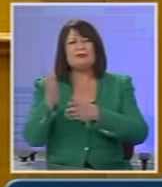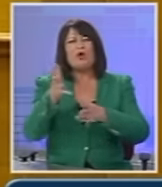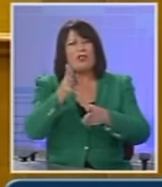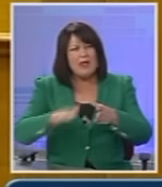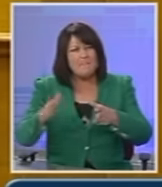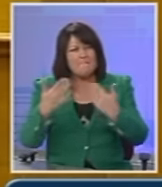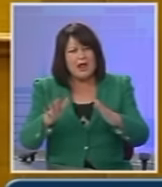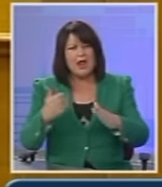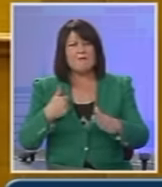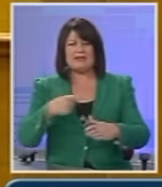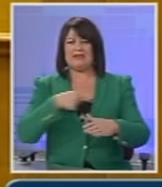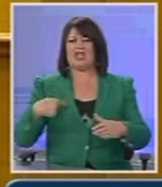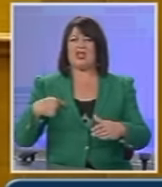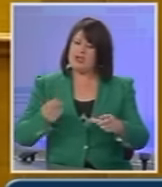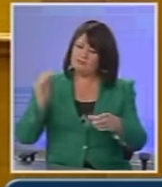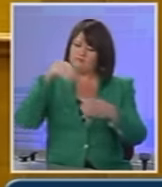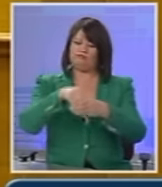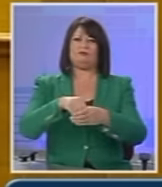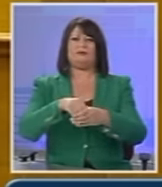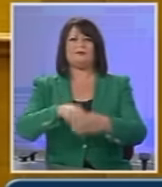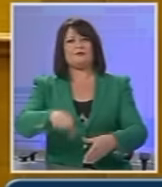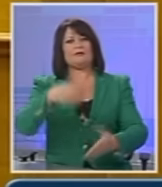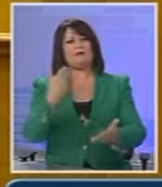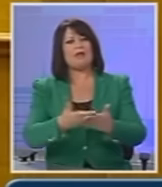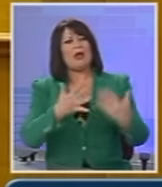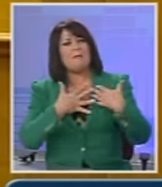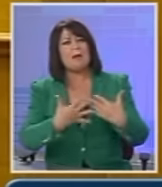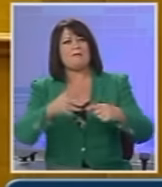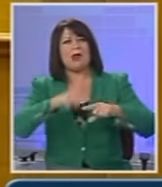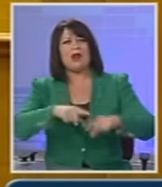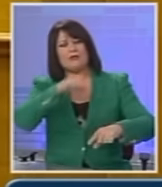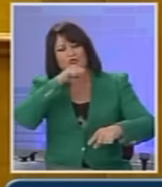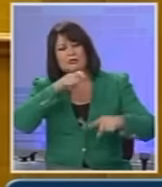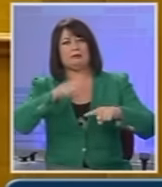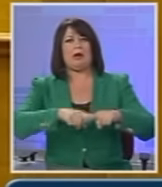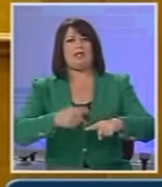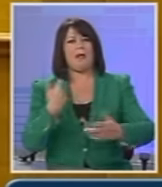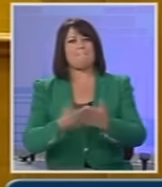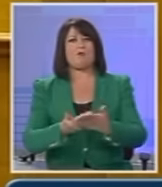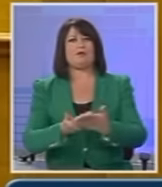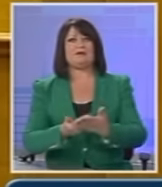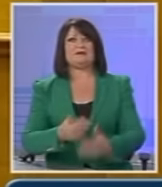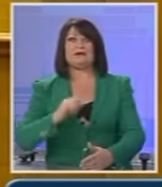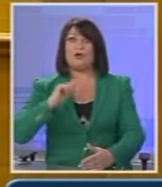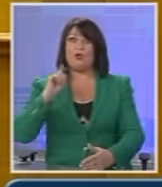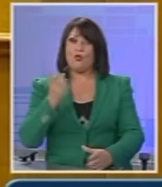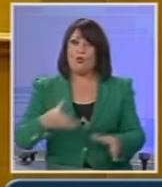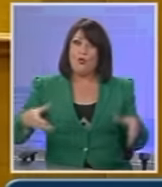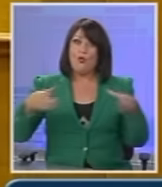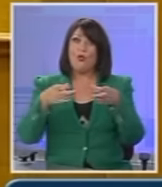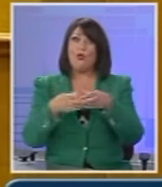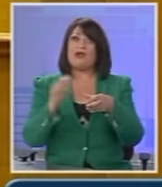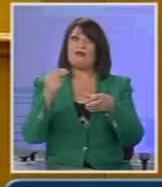κάνατε. Πατριωτισμό και υπευθυνότητα λοιπόν αποδείξαμε. Όμως και στη συνέχεια σύσσωμη η κοινοβουλευτική μας